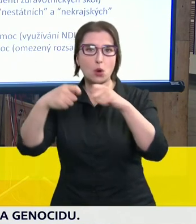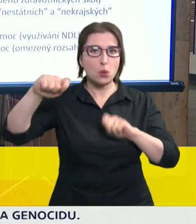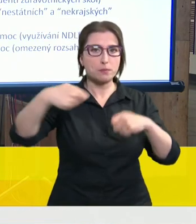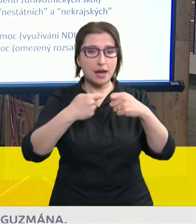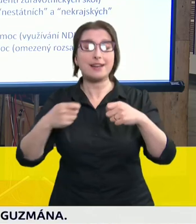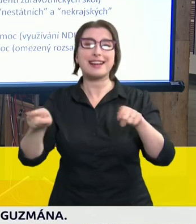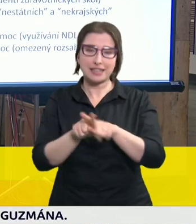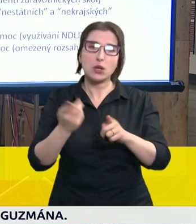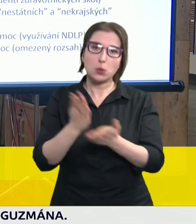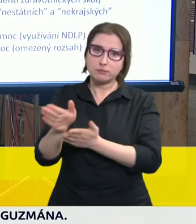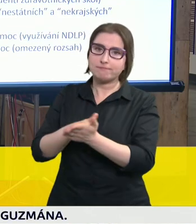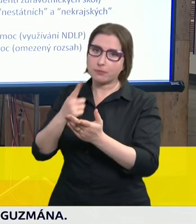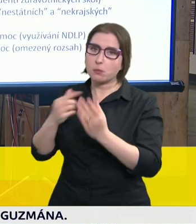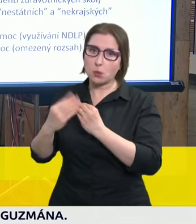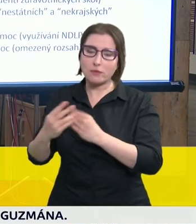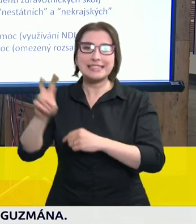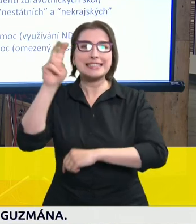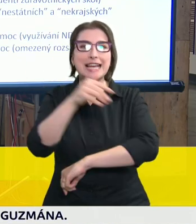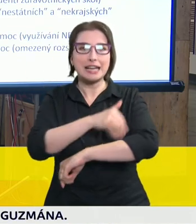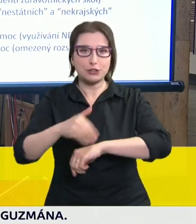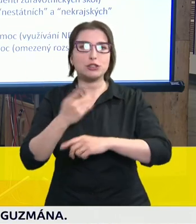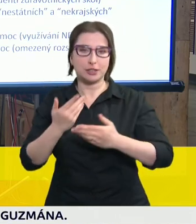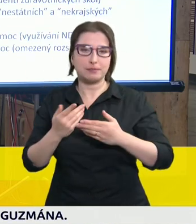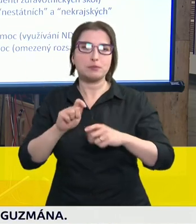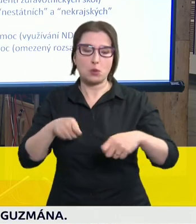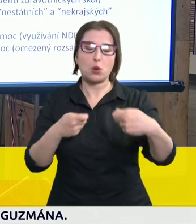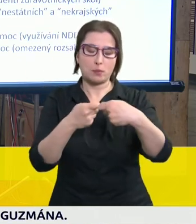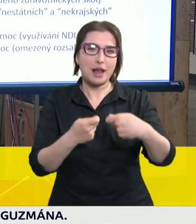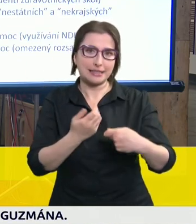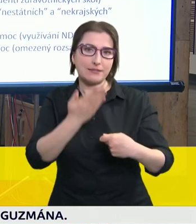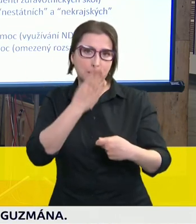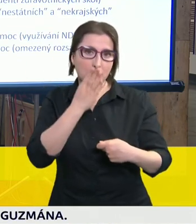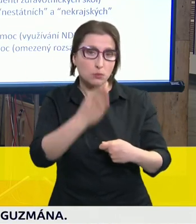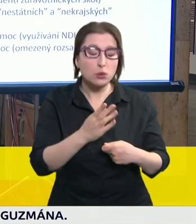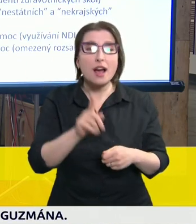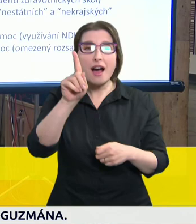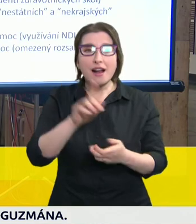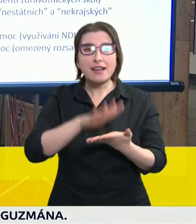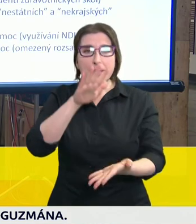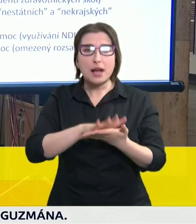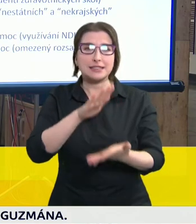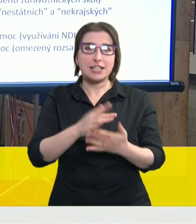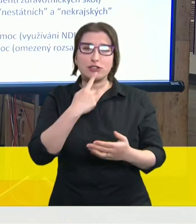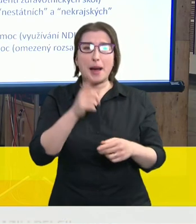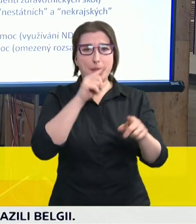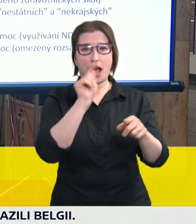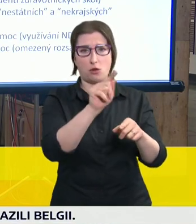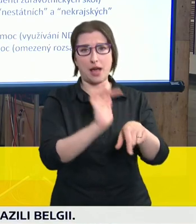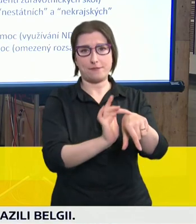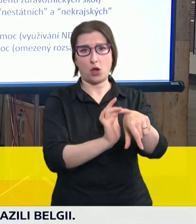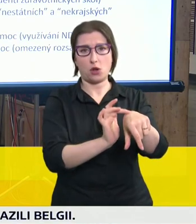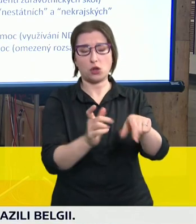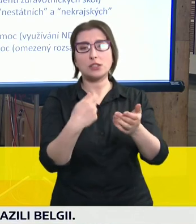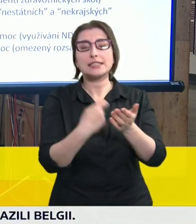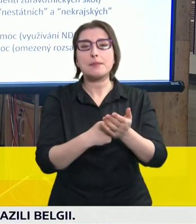pomoci, nicméně zde je nutné jasně říci, že tato pomoc z hlediska kapacity je relativně malá. a zatím